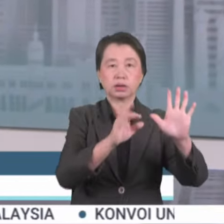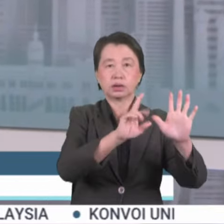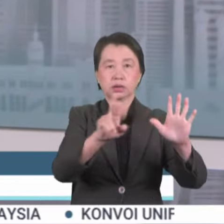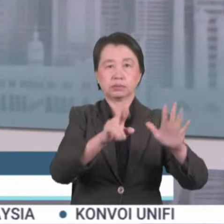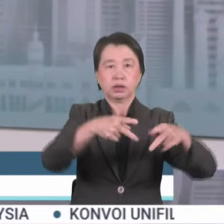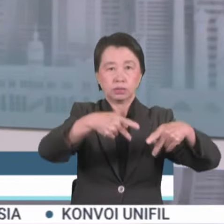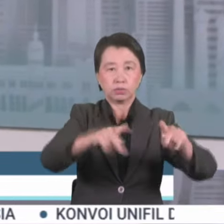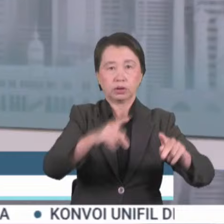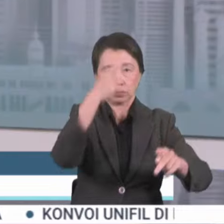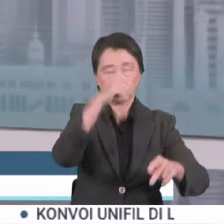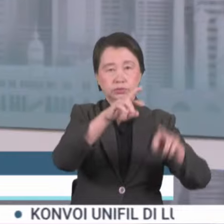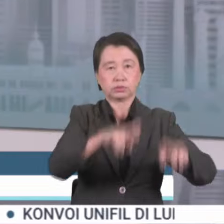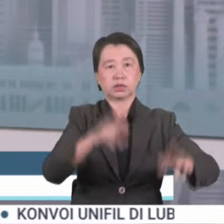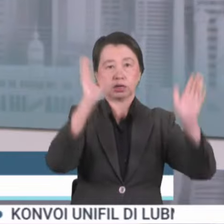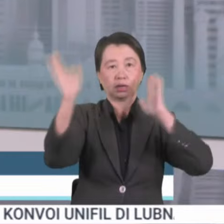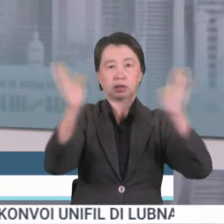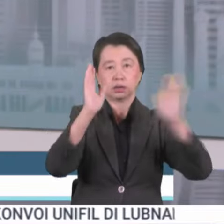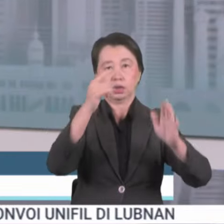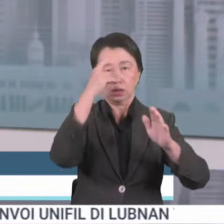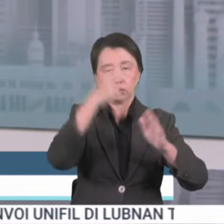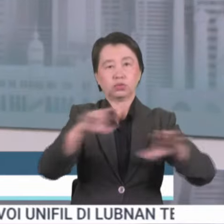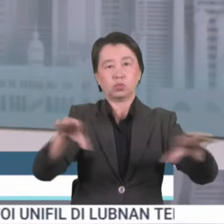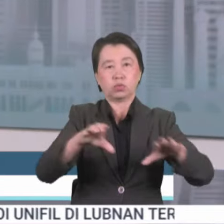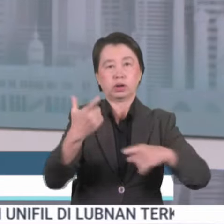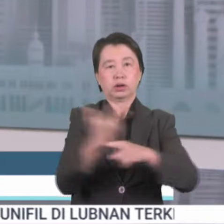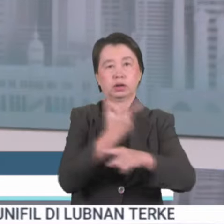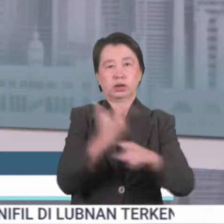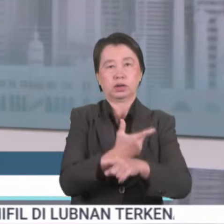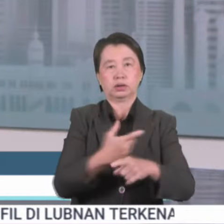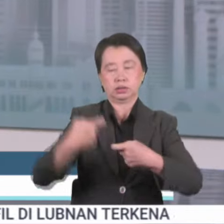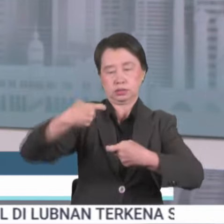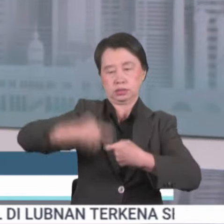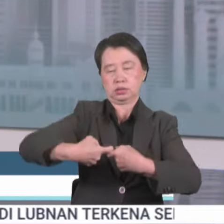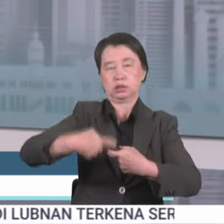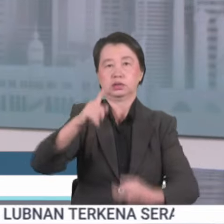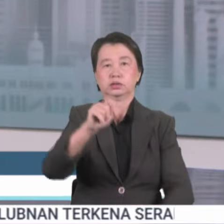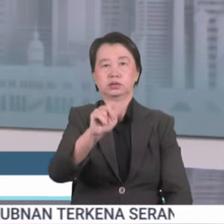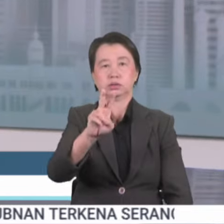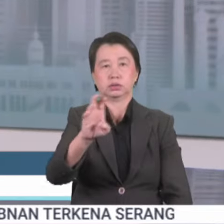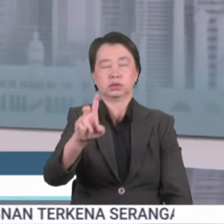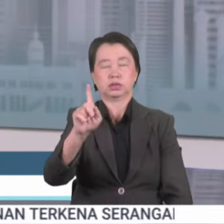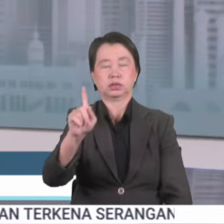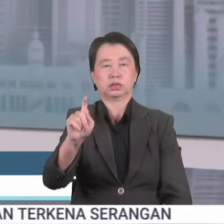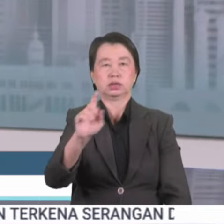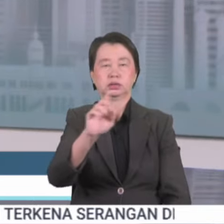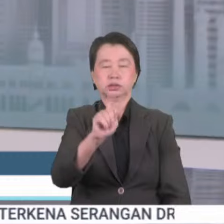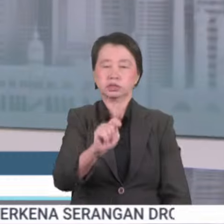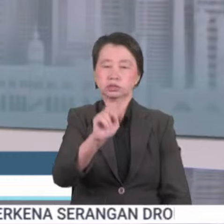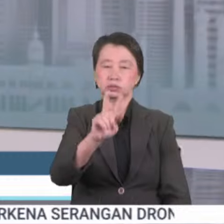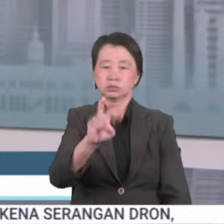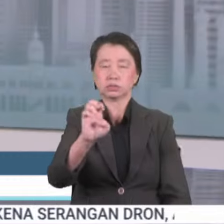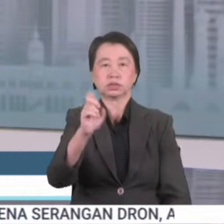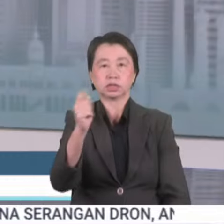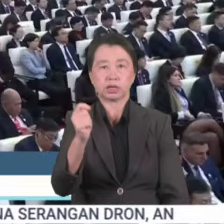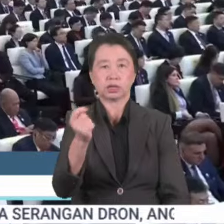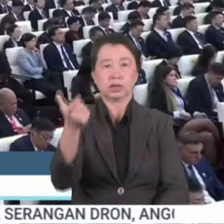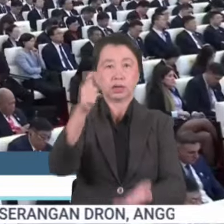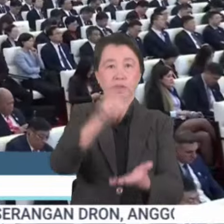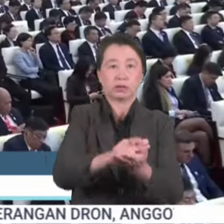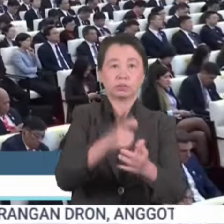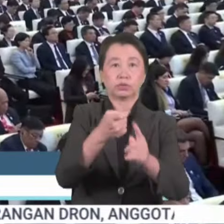5,000 peluang kepada rakyat Malaysia untuk jalani latihan berkaitan TVET. Laporan Sazwani Samsu.